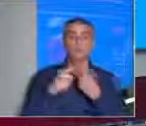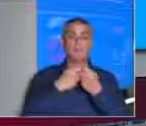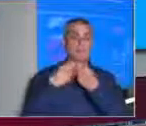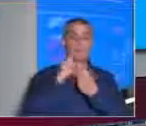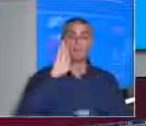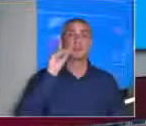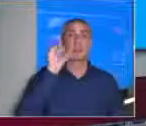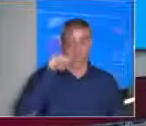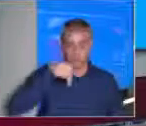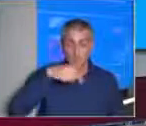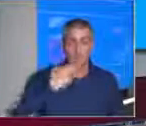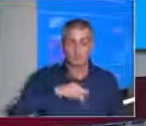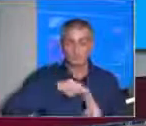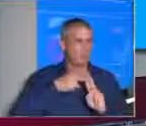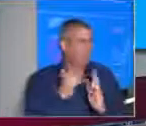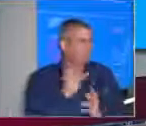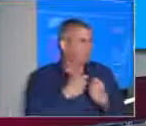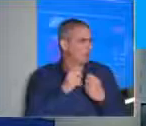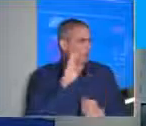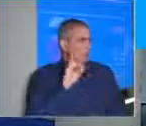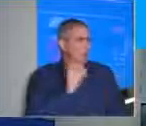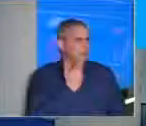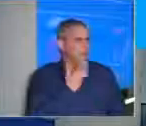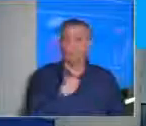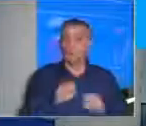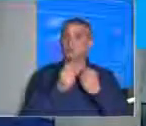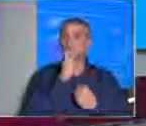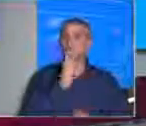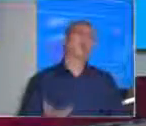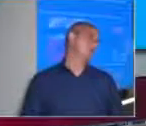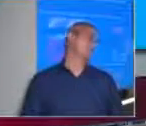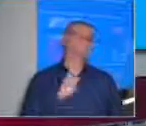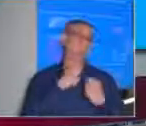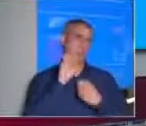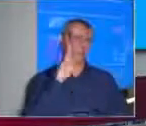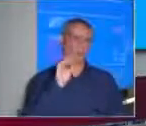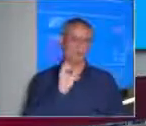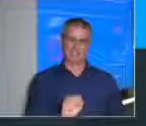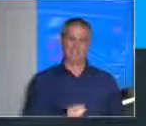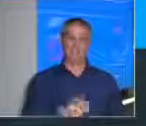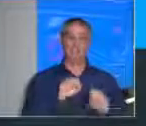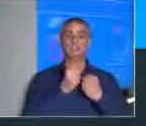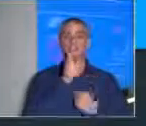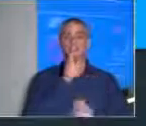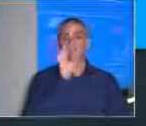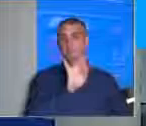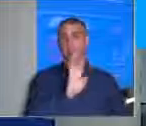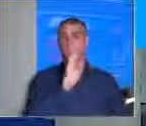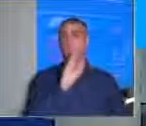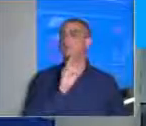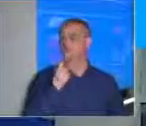ארגוני BDS פה בישראל ובעולם. איזה ארגוני BDS בישראל? שוברים שתיקה. לא, זה לא ארגון BDS, שוברים שתיקה מתנגדים